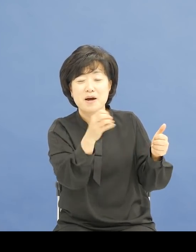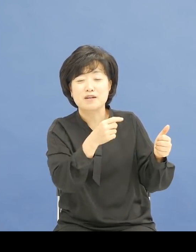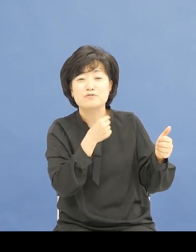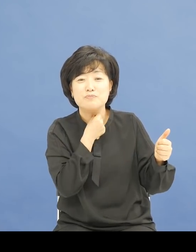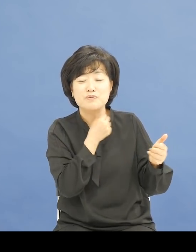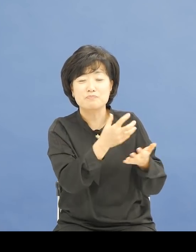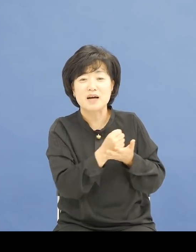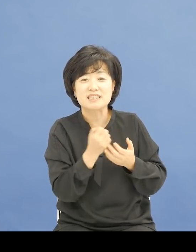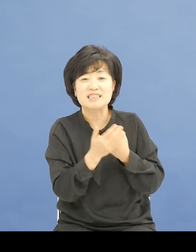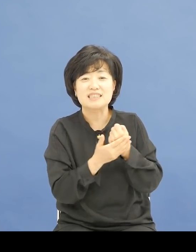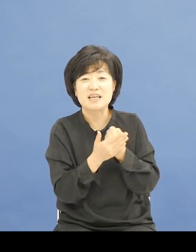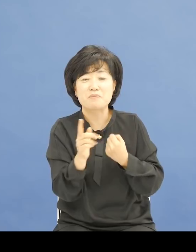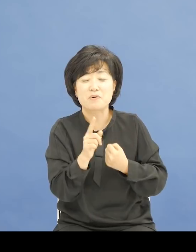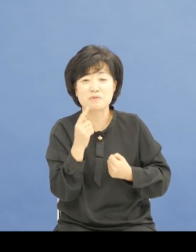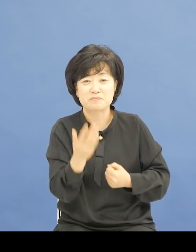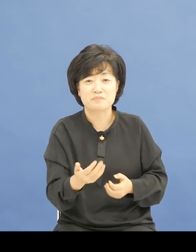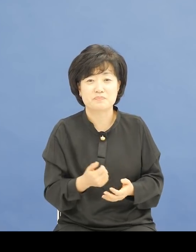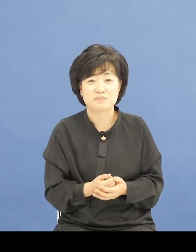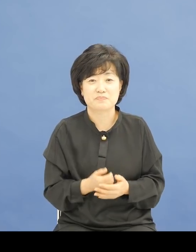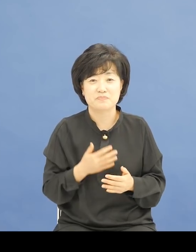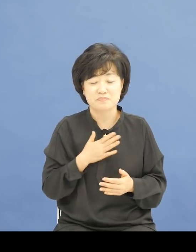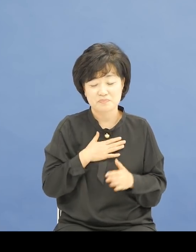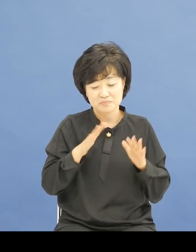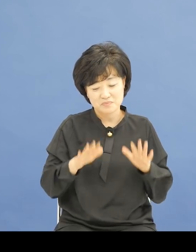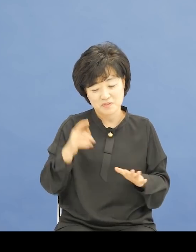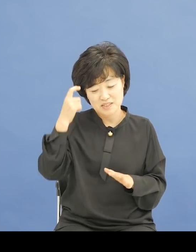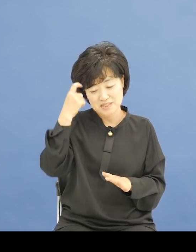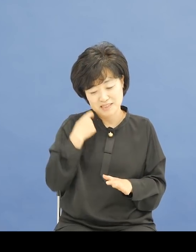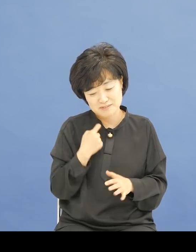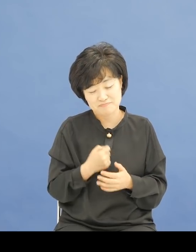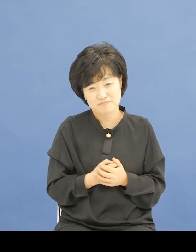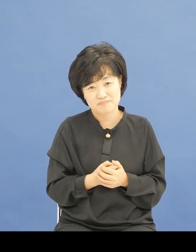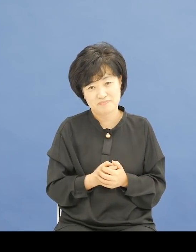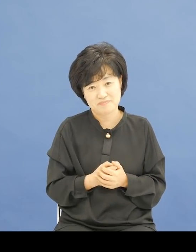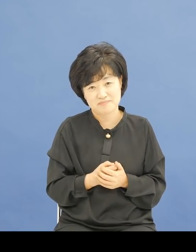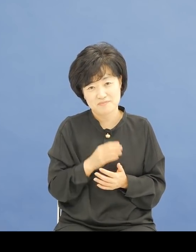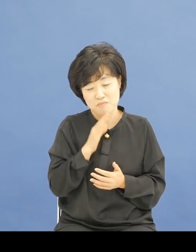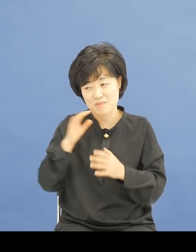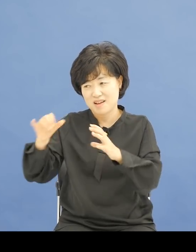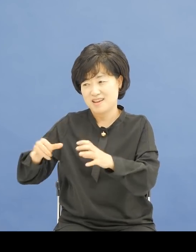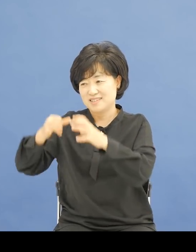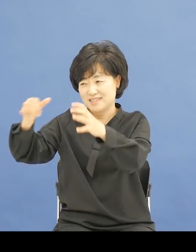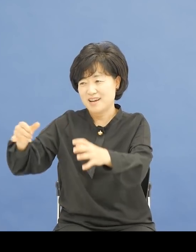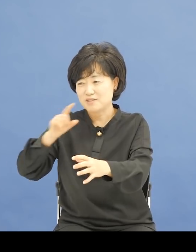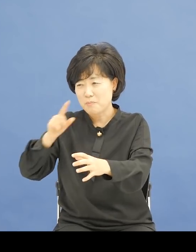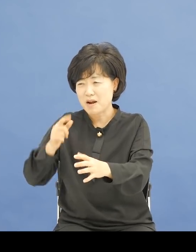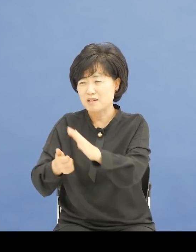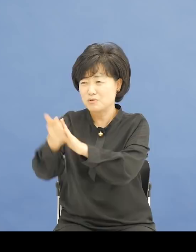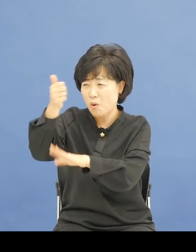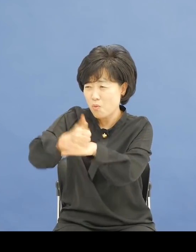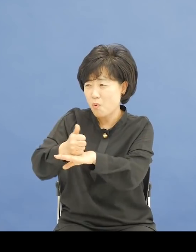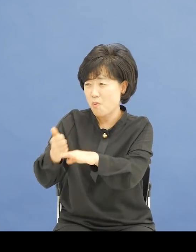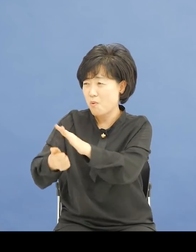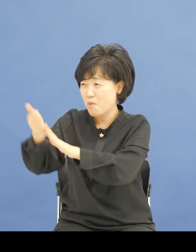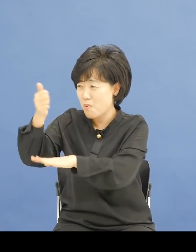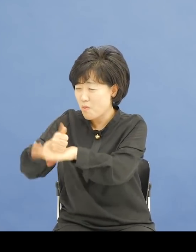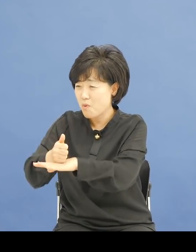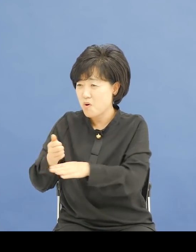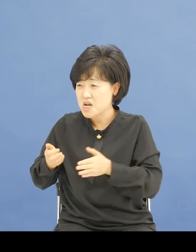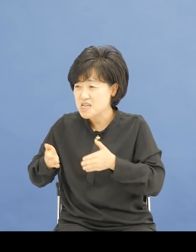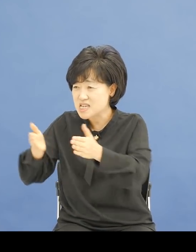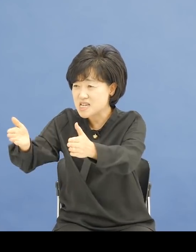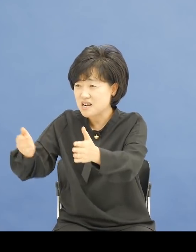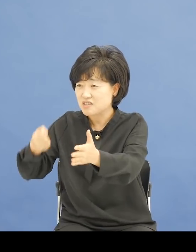작가님한테 좀 해주고 싶은 얘기나 오늘 받은 은혜가 있다면 어떤 게 있을까요? 저는 오늘 느낀 점은 네. 사실 세상이 말하는 성공은